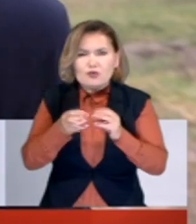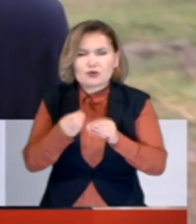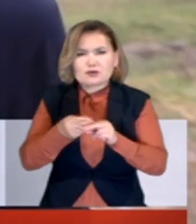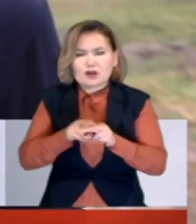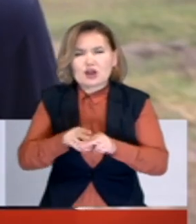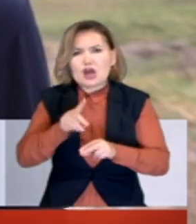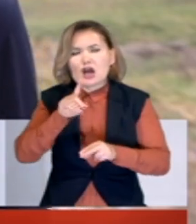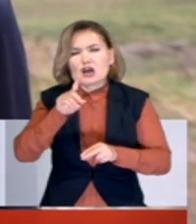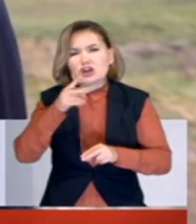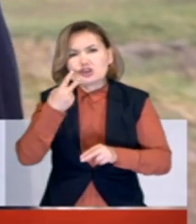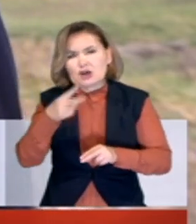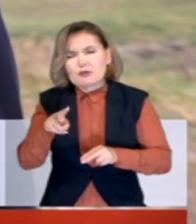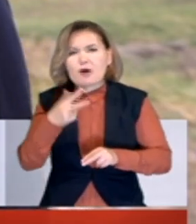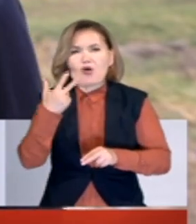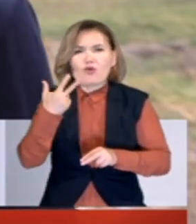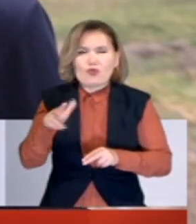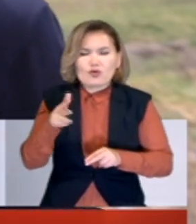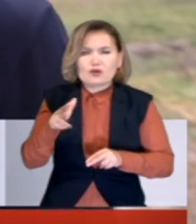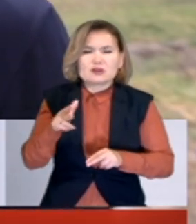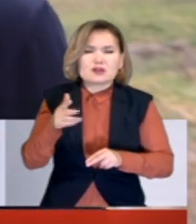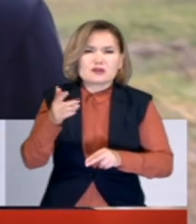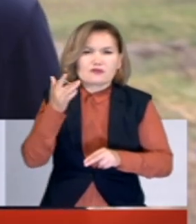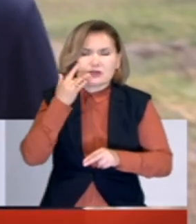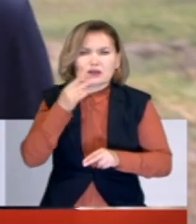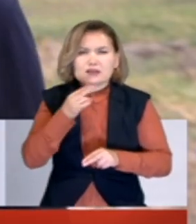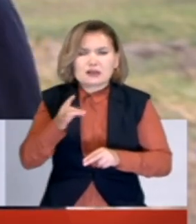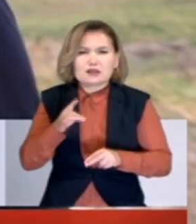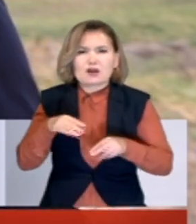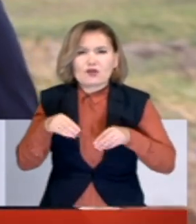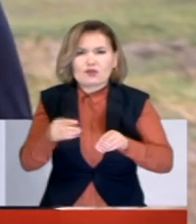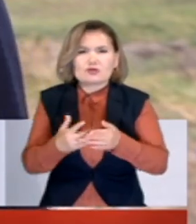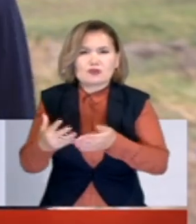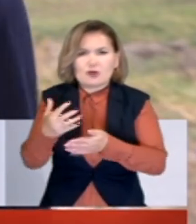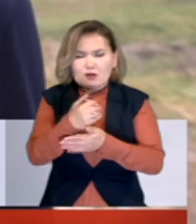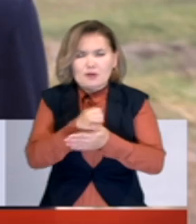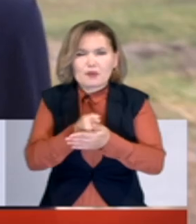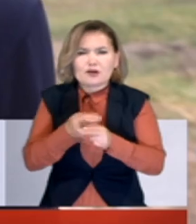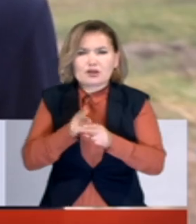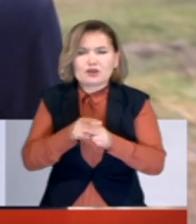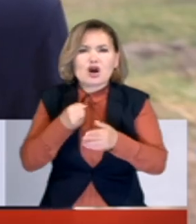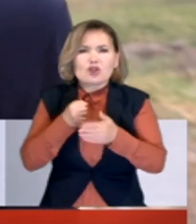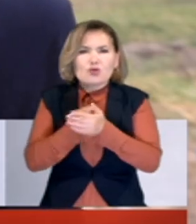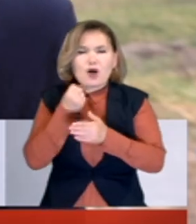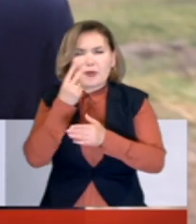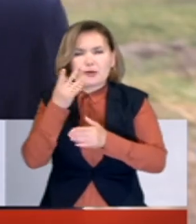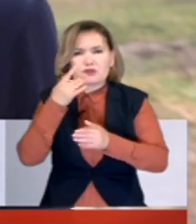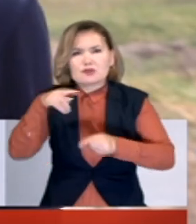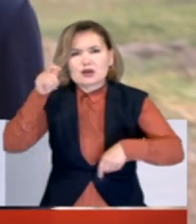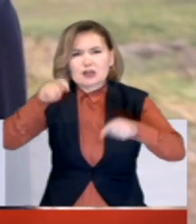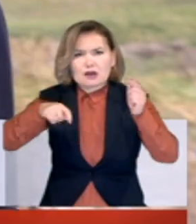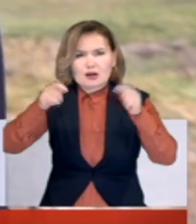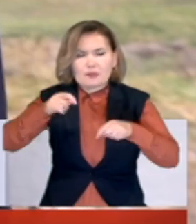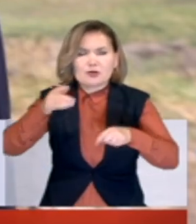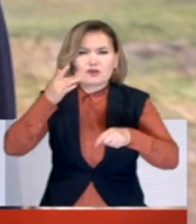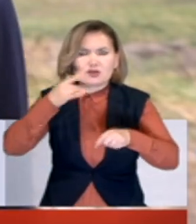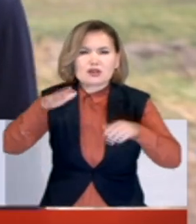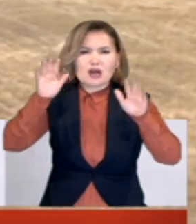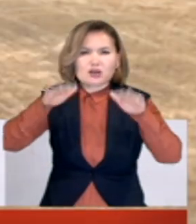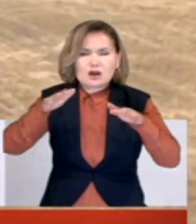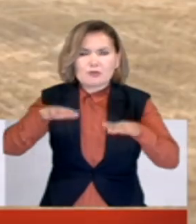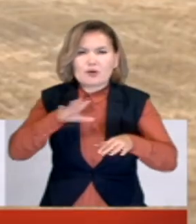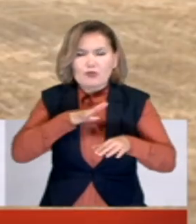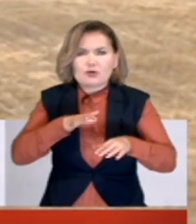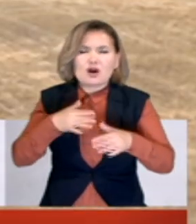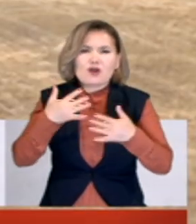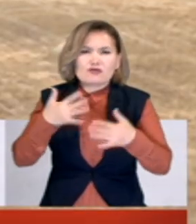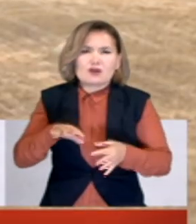сол 20 мен 30-дың арасындағы астық бастырып жатырмыз. Өйткені түске дейін жаңбыр болады, одан кейін ол сәл себелеп өтсе